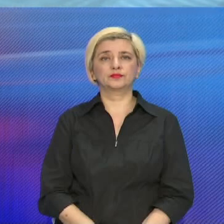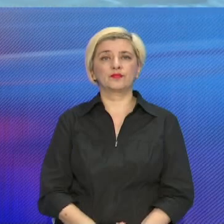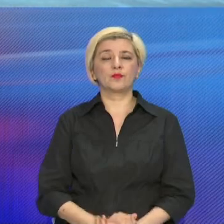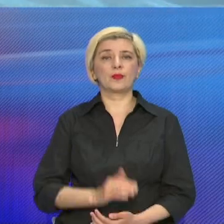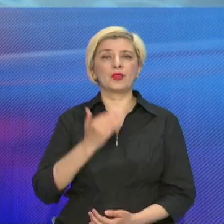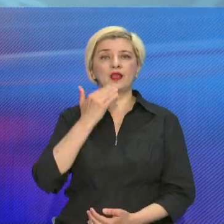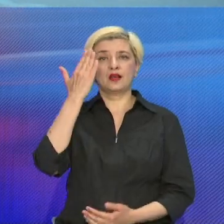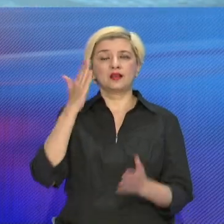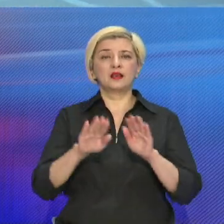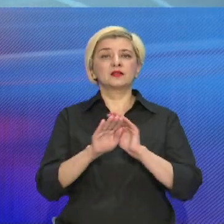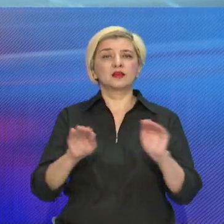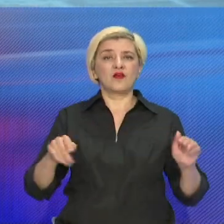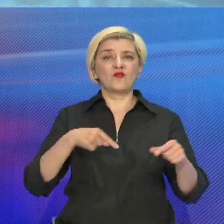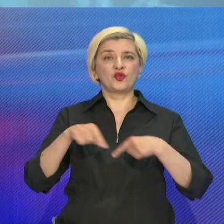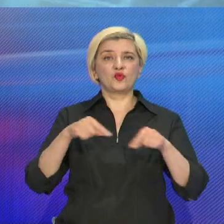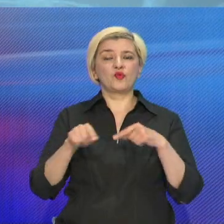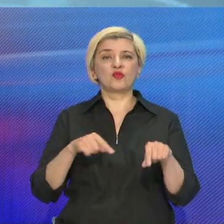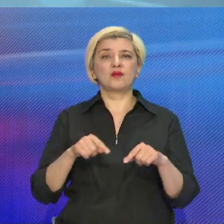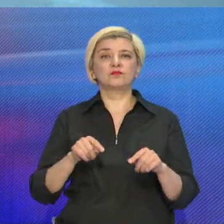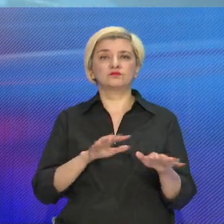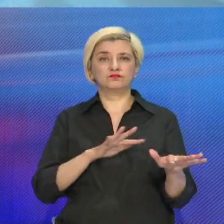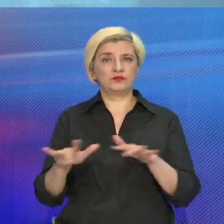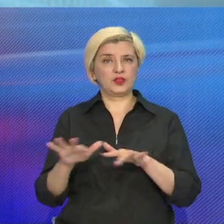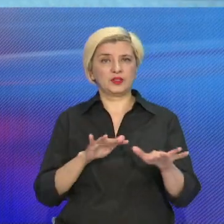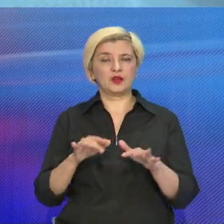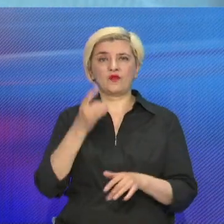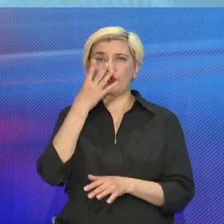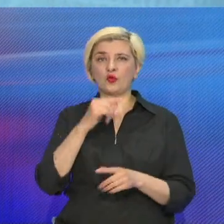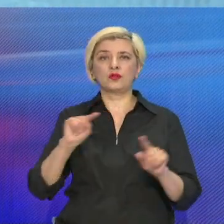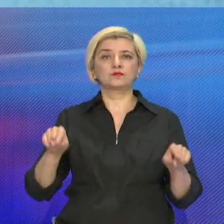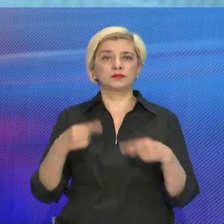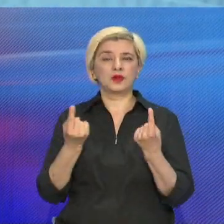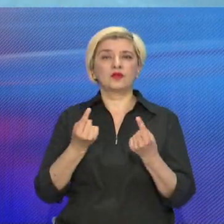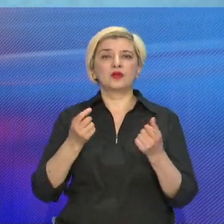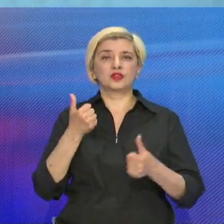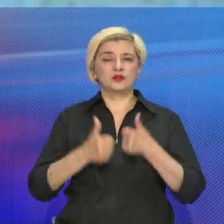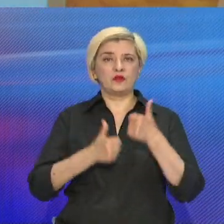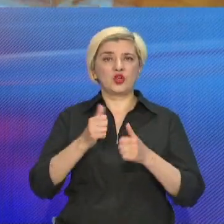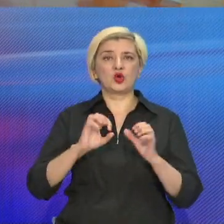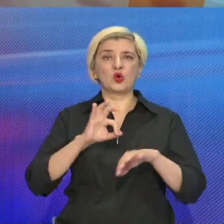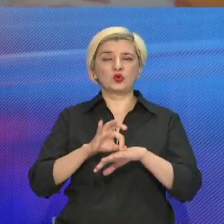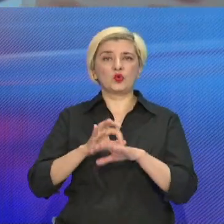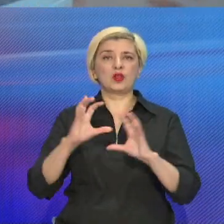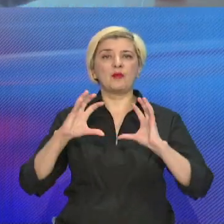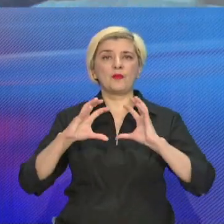Лето дитячого футбола у повному разгаре. У Гродні проходять обласні спаборництви «Скурений м'яч» серед